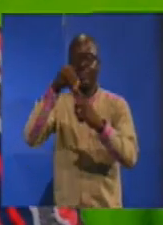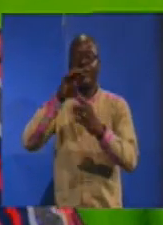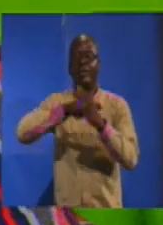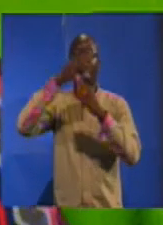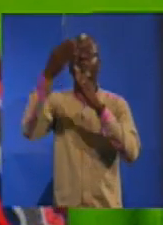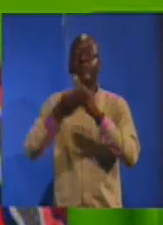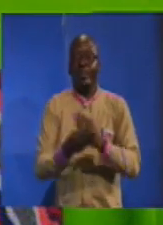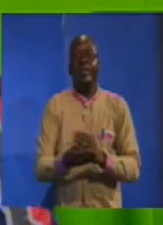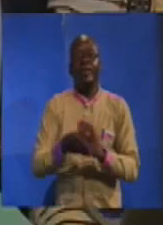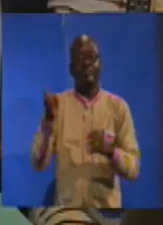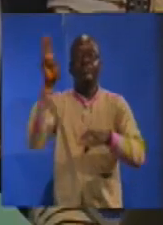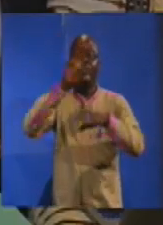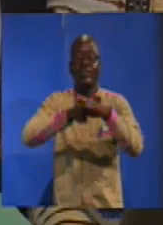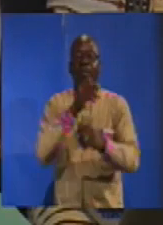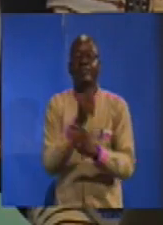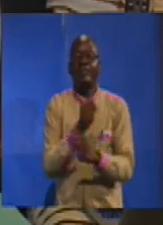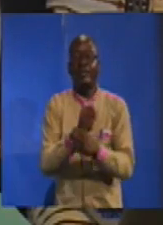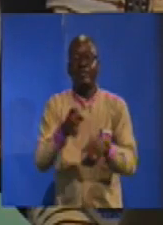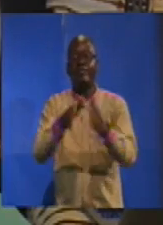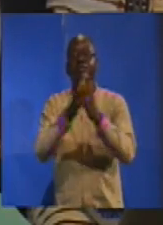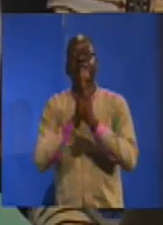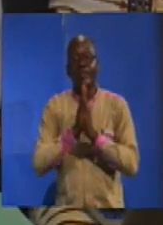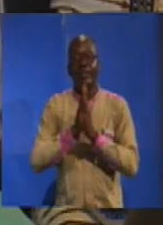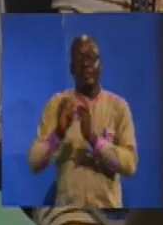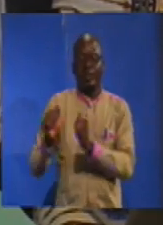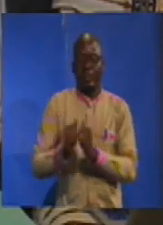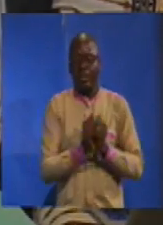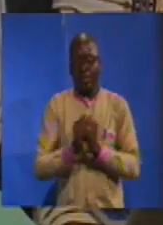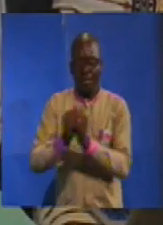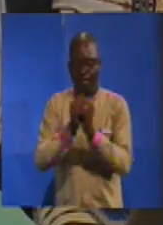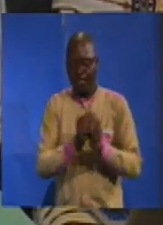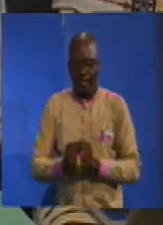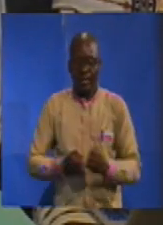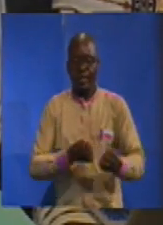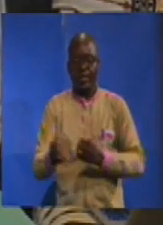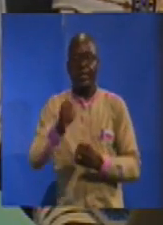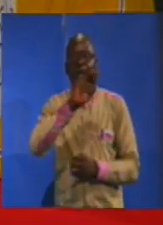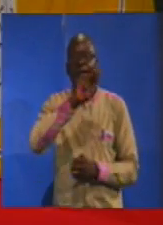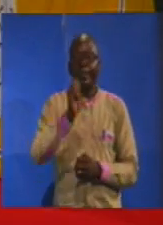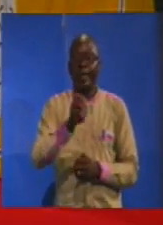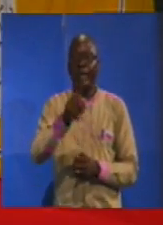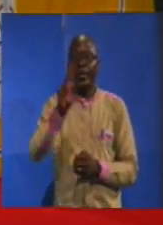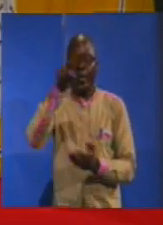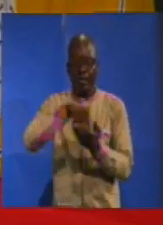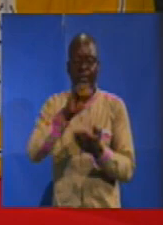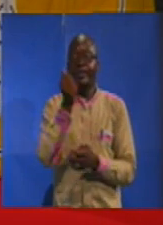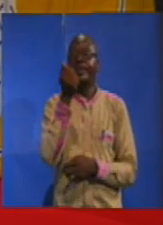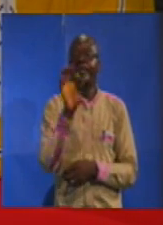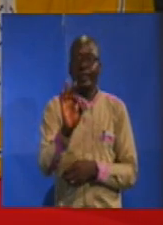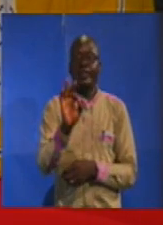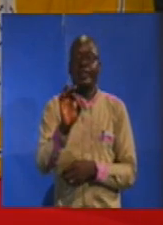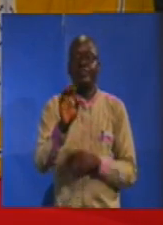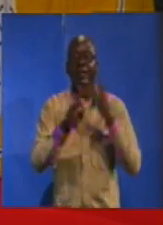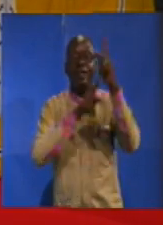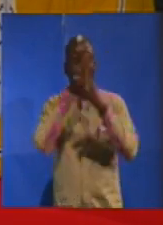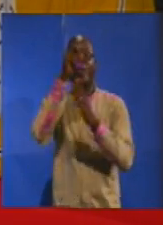bilan de la mise en œuvre des recommandations de l'Assemblée générale des EPE de 2018,